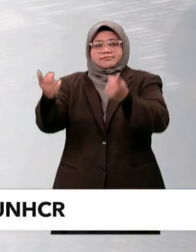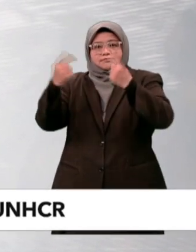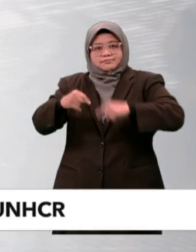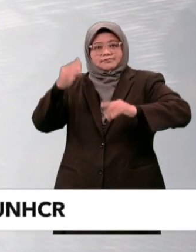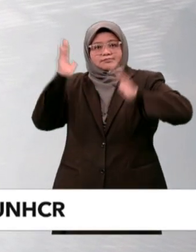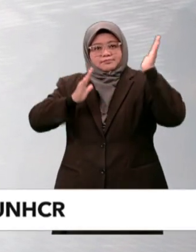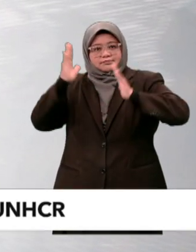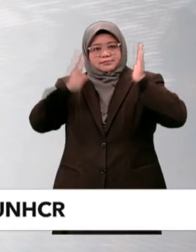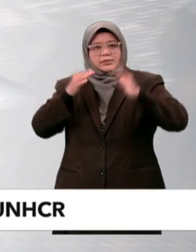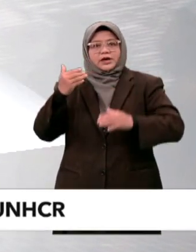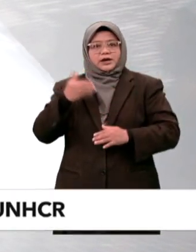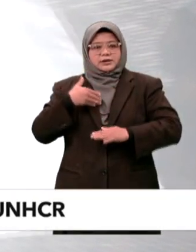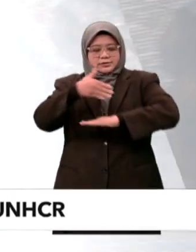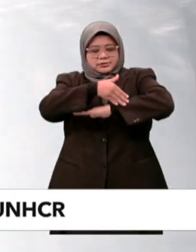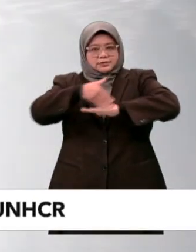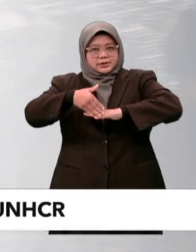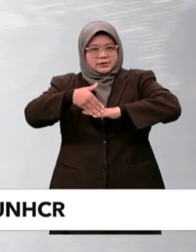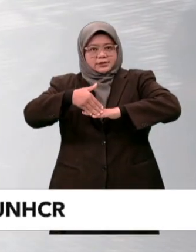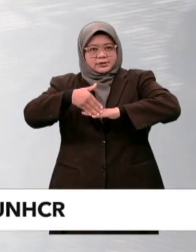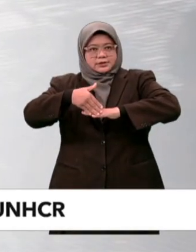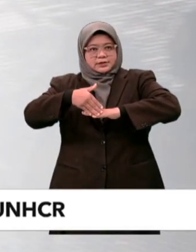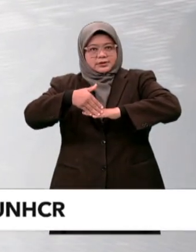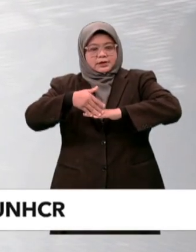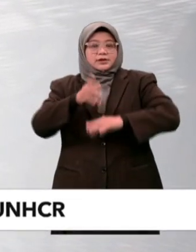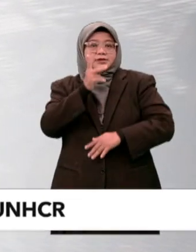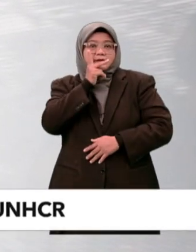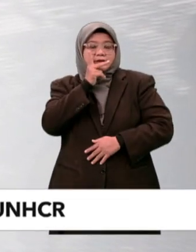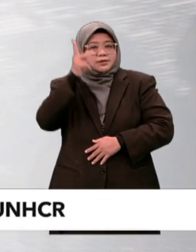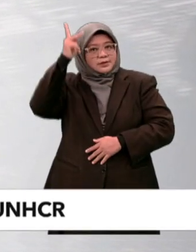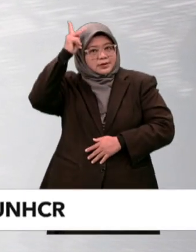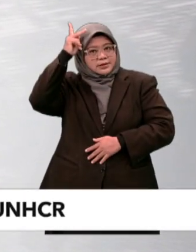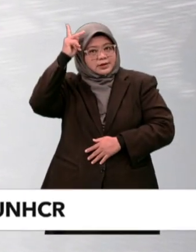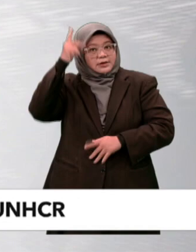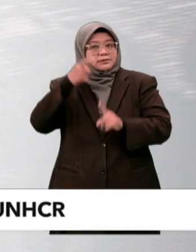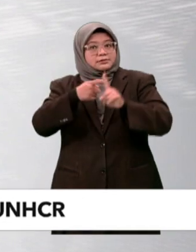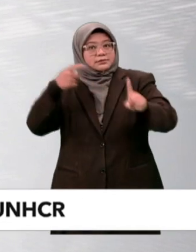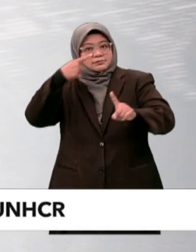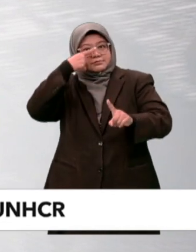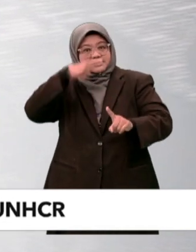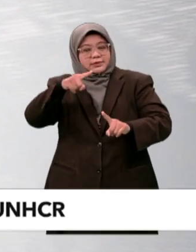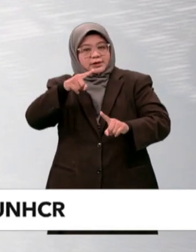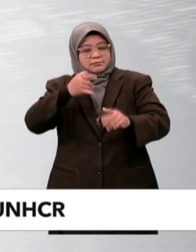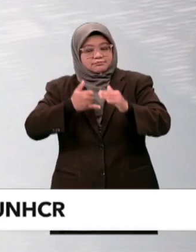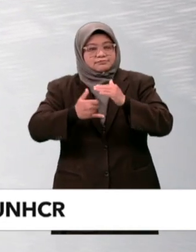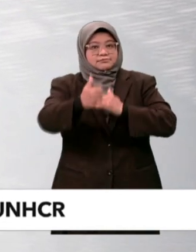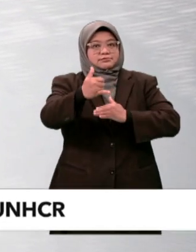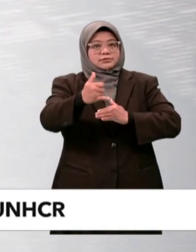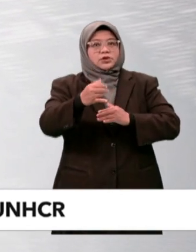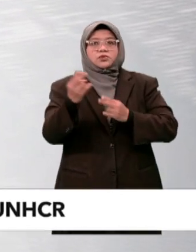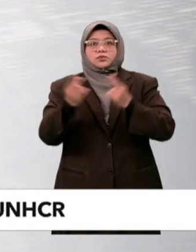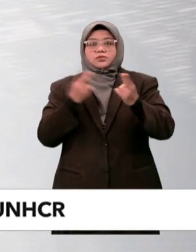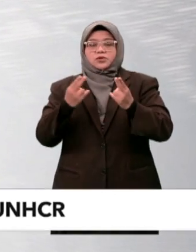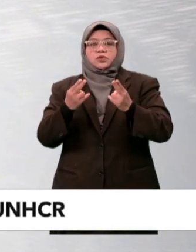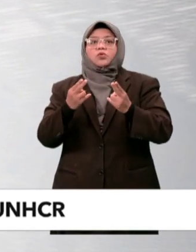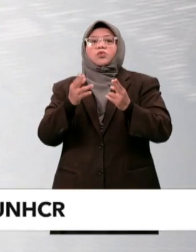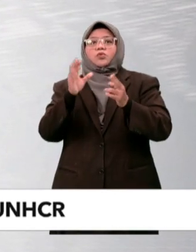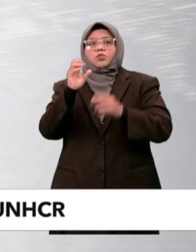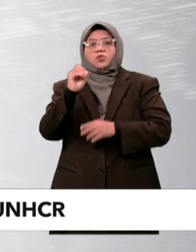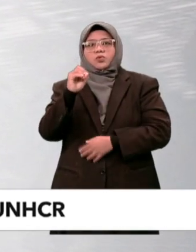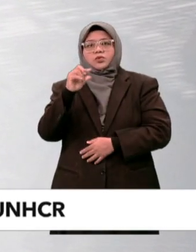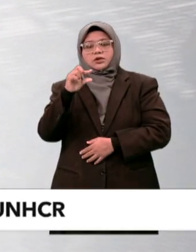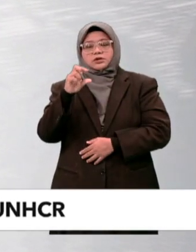melalui sempadan negara yaitu ke dada Kelantan dari Thailand malah mengakui diuruskan oleh Ejen Ejen